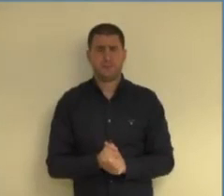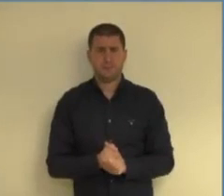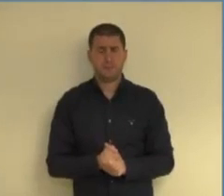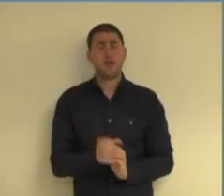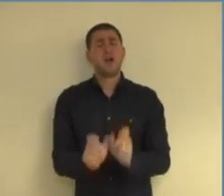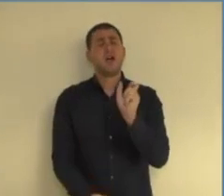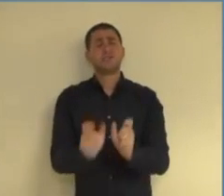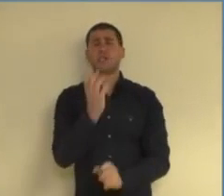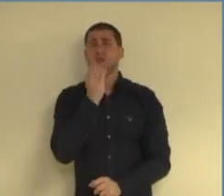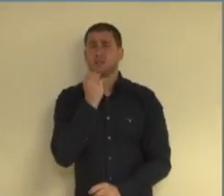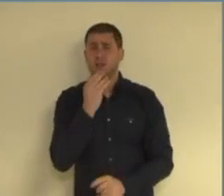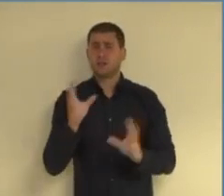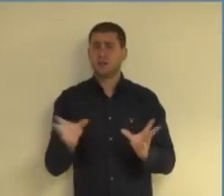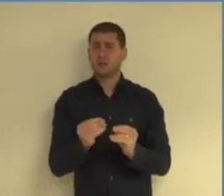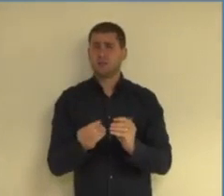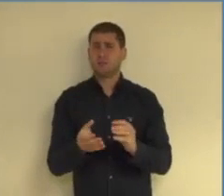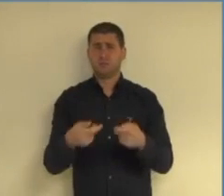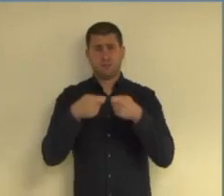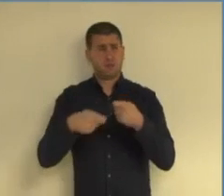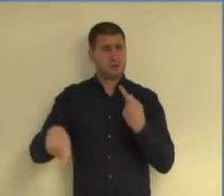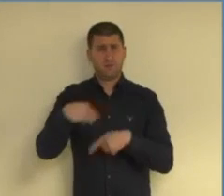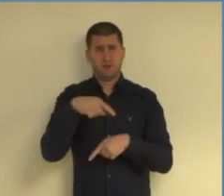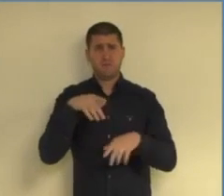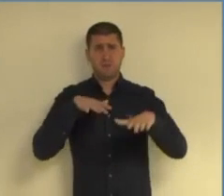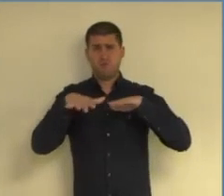אזרחי ישראל, יחד עם חבריי לממשלה,